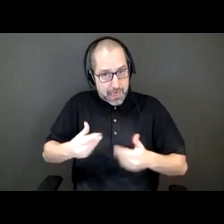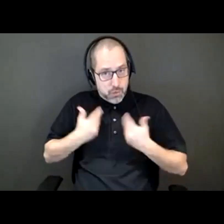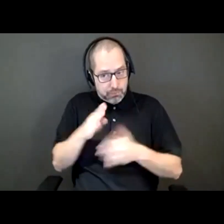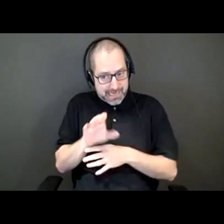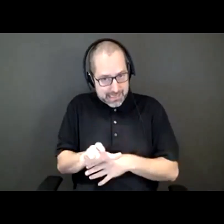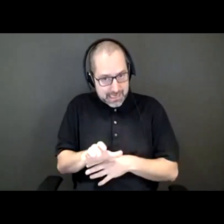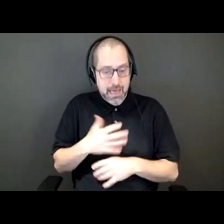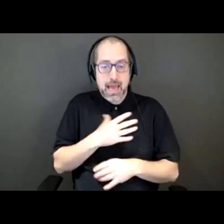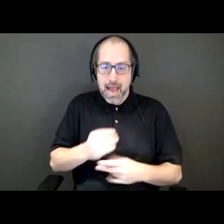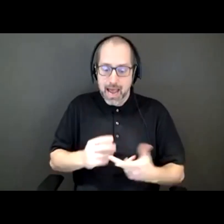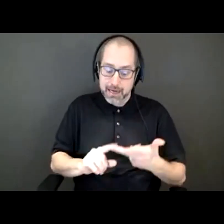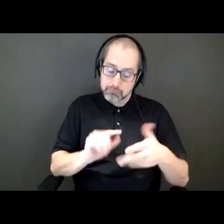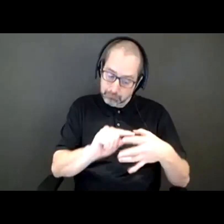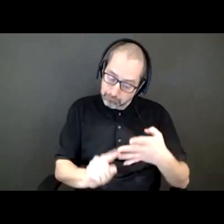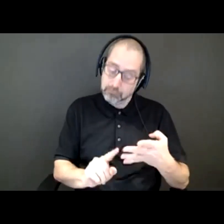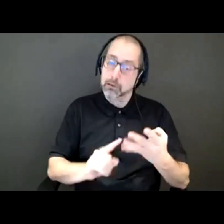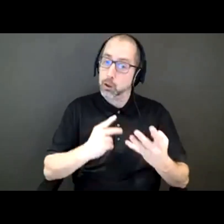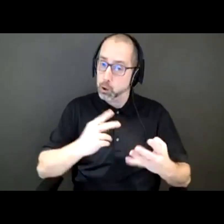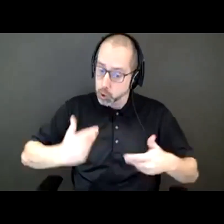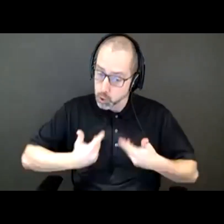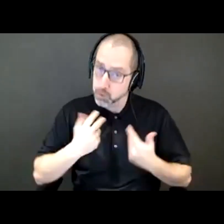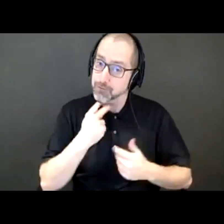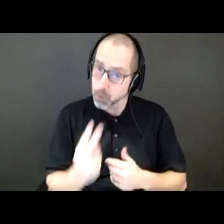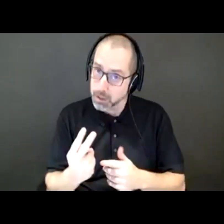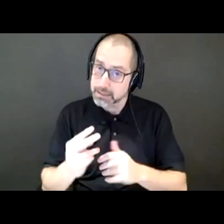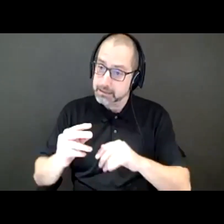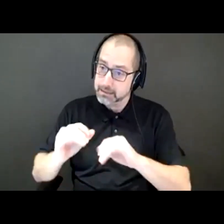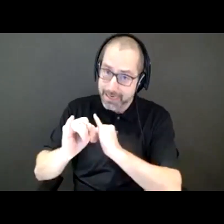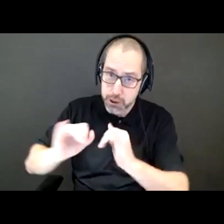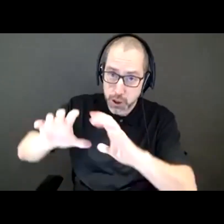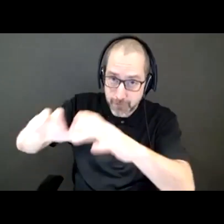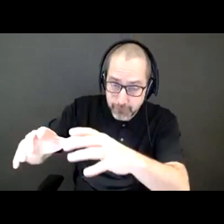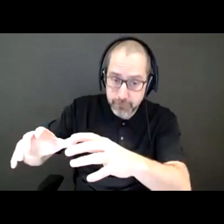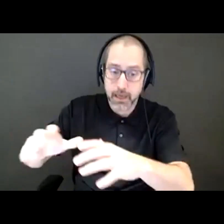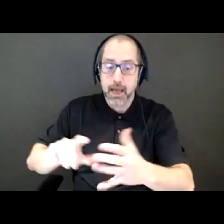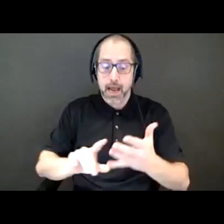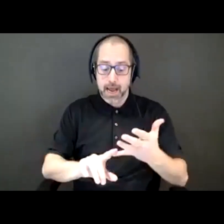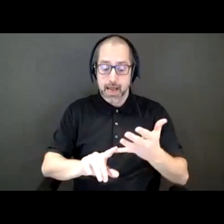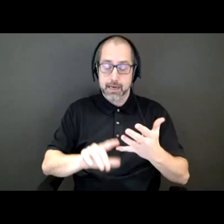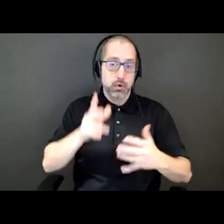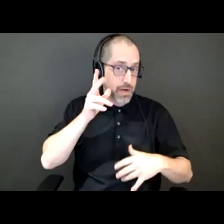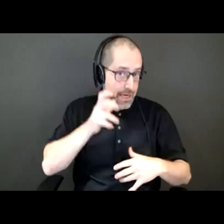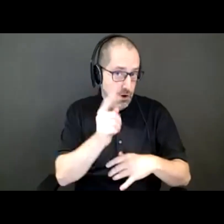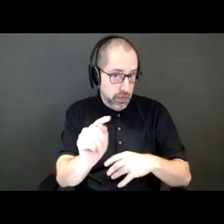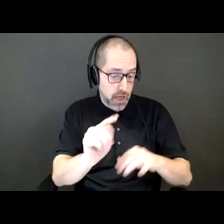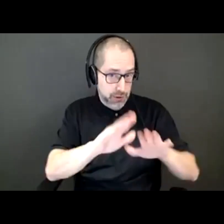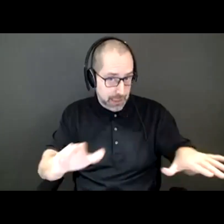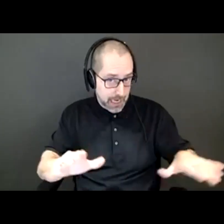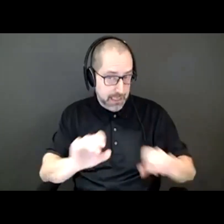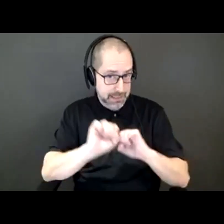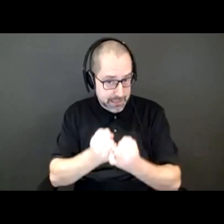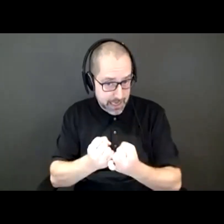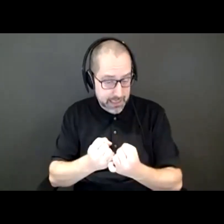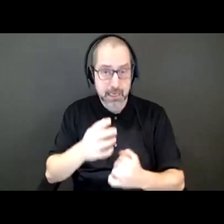sein du représentant des enfants de la Colombie Britannique ainsi que l'initiative des voix et je siège au conseil d'administration de la Société des enfants